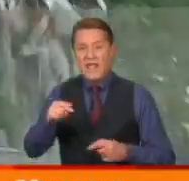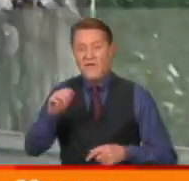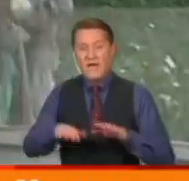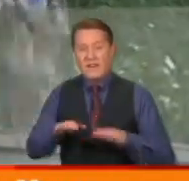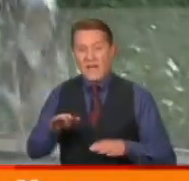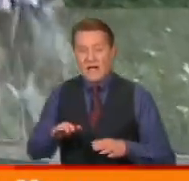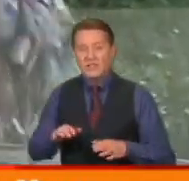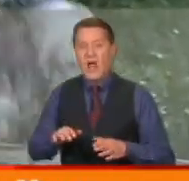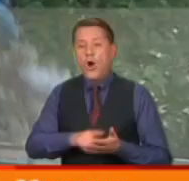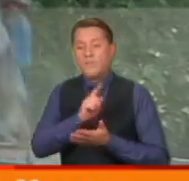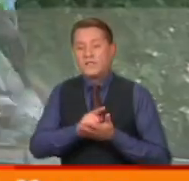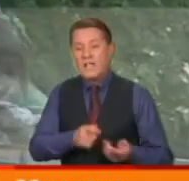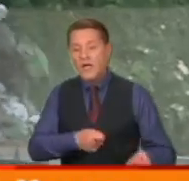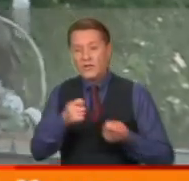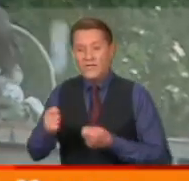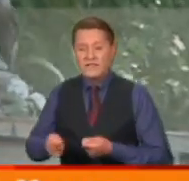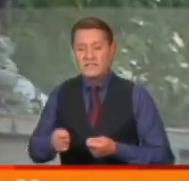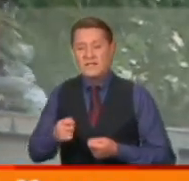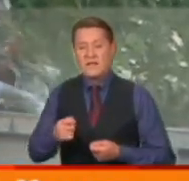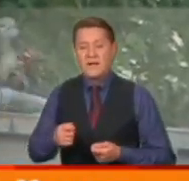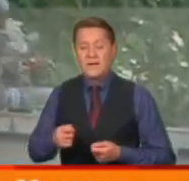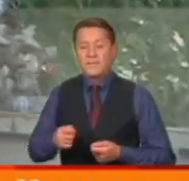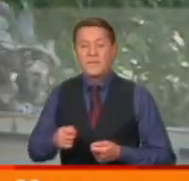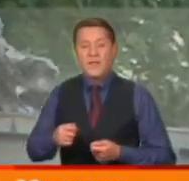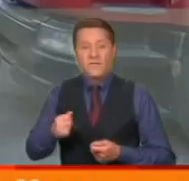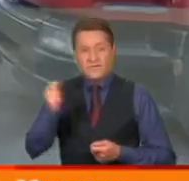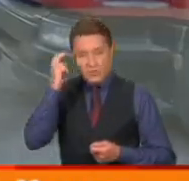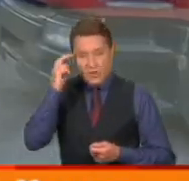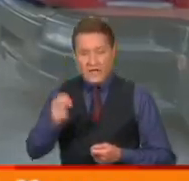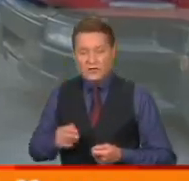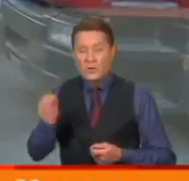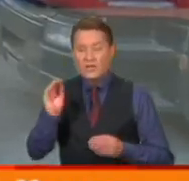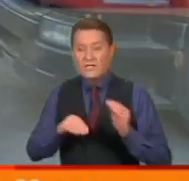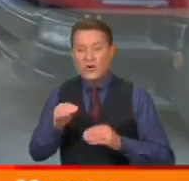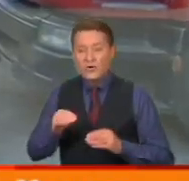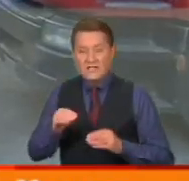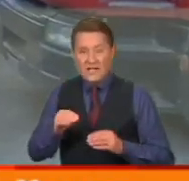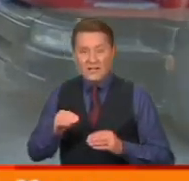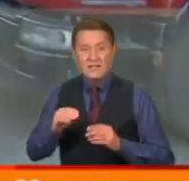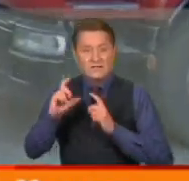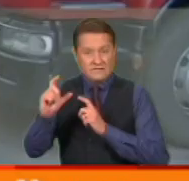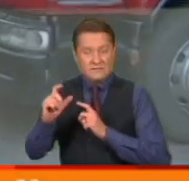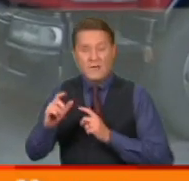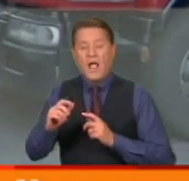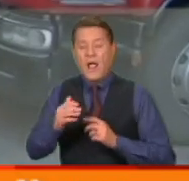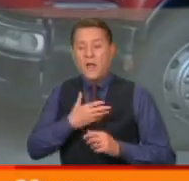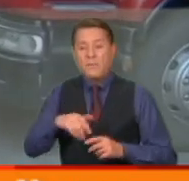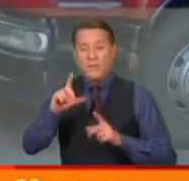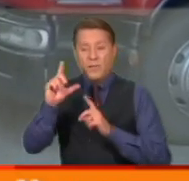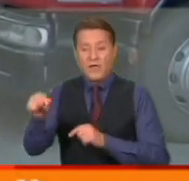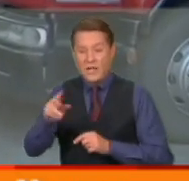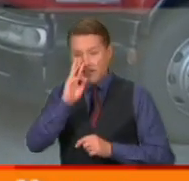обіцяють довести в столицю цілим і неушкодженим. Наше нас діло загрузили, і ми поїхали. Нам за того